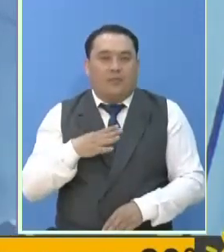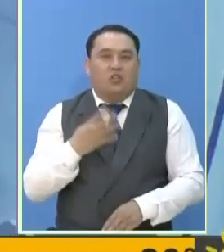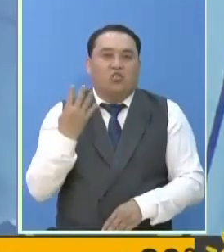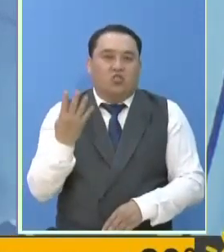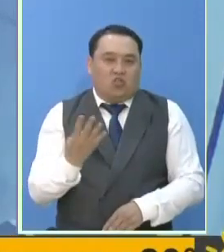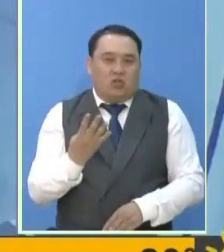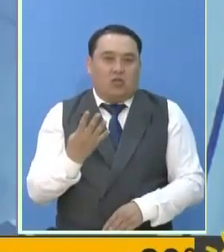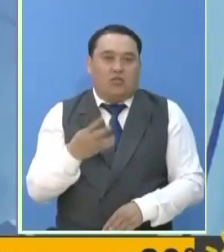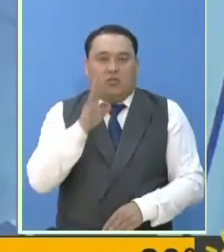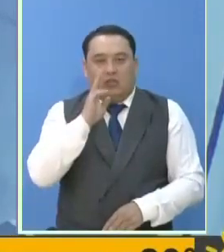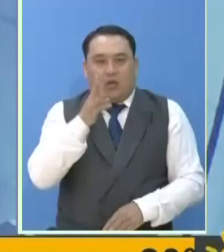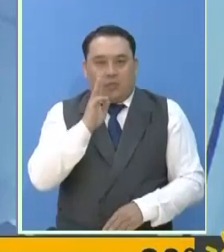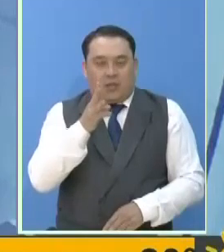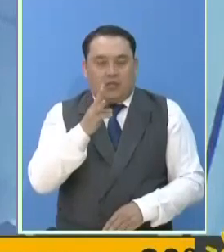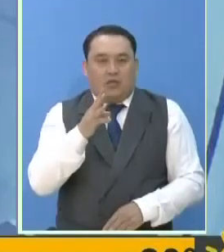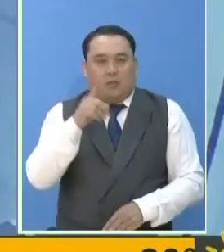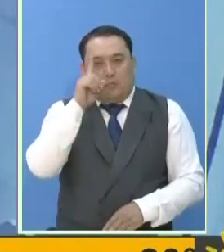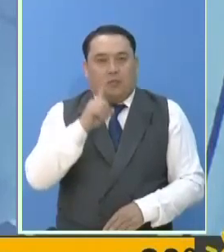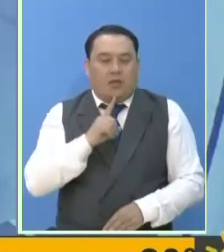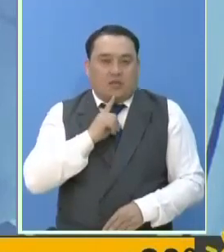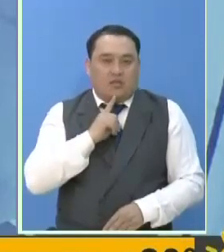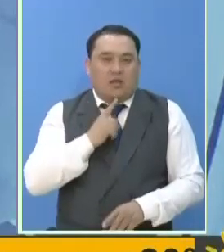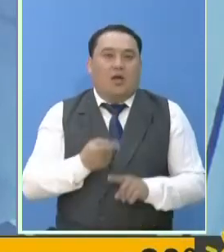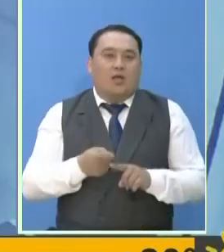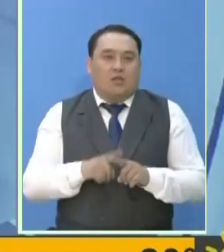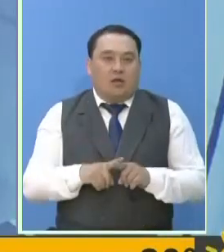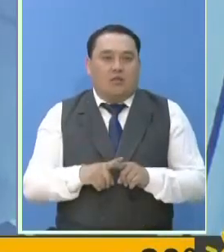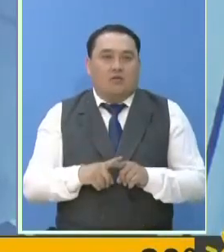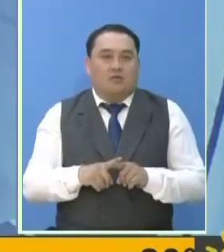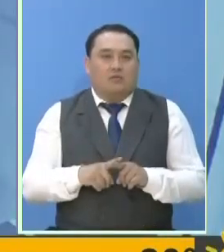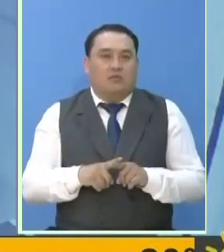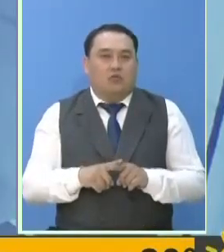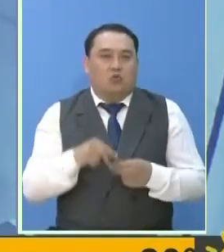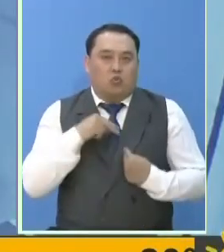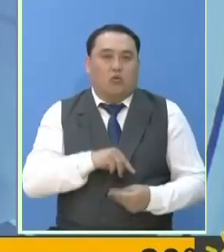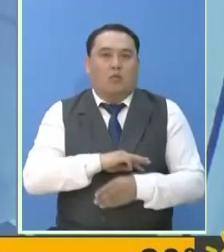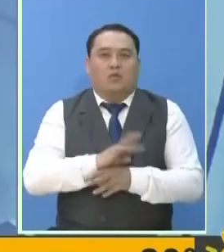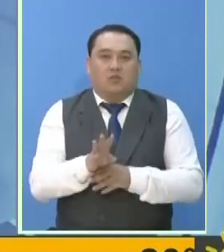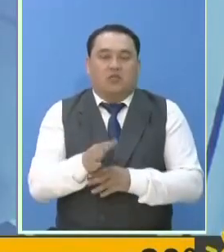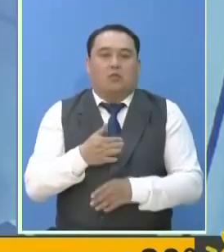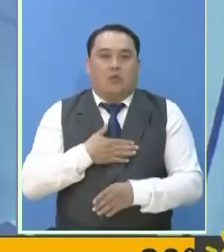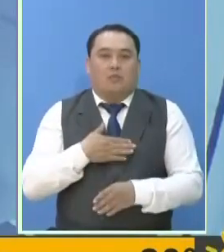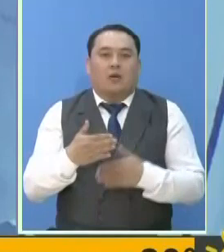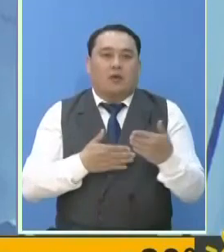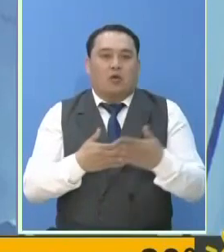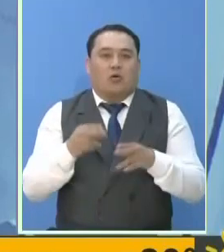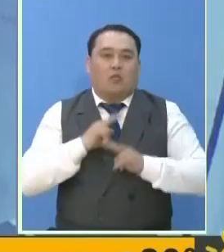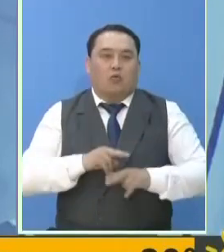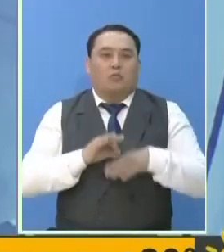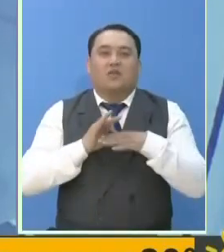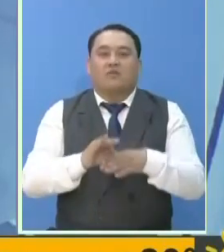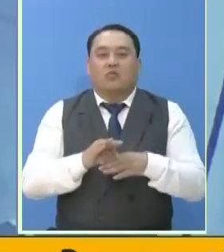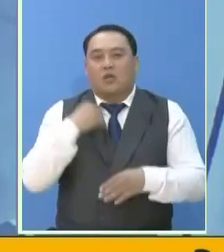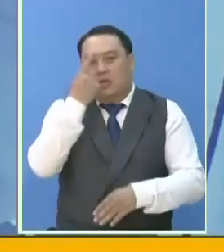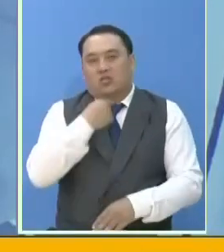4 заработных, среднемесячных заработных плат, а также они будут трудоустроены, поэтому мы как бы профилактическую работу все равно проводим.